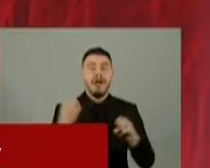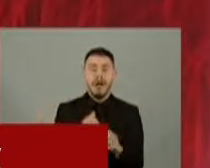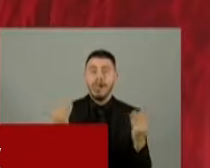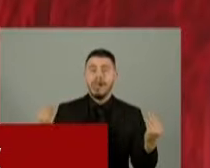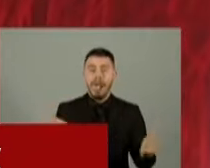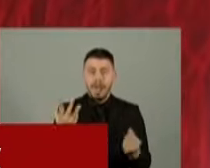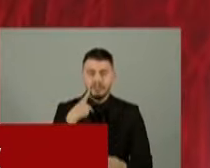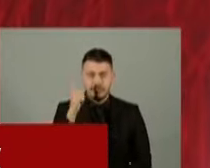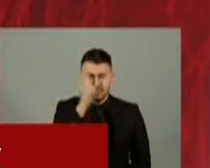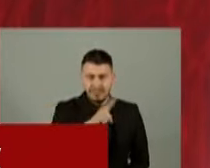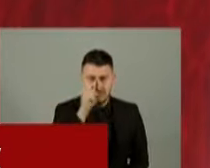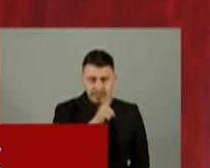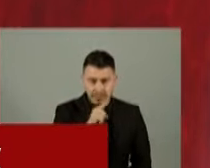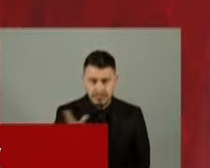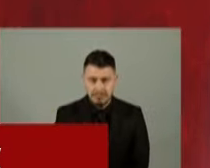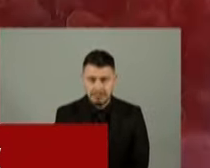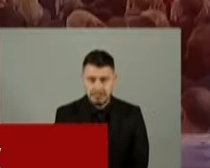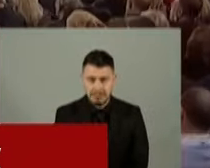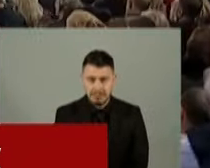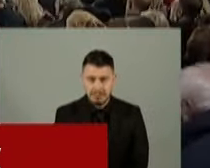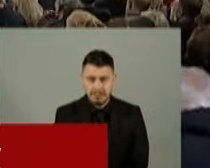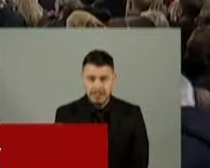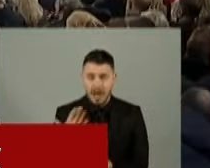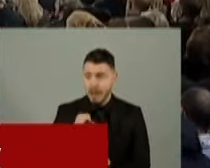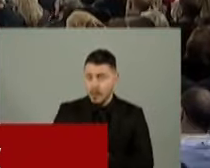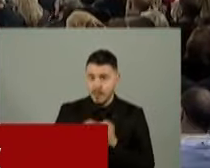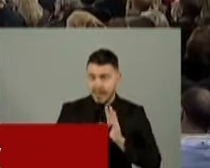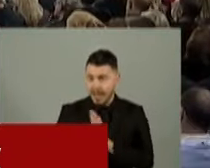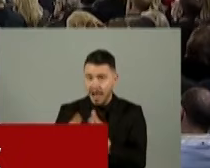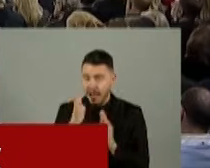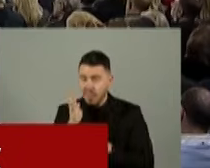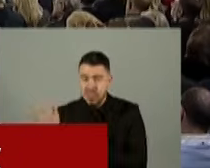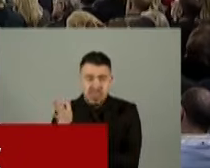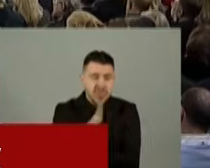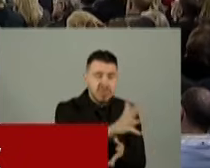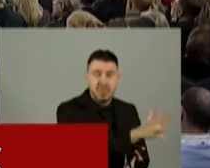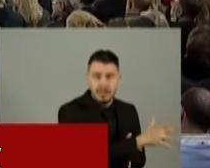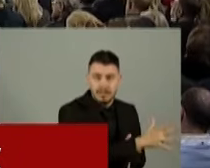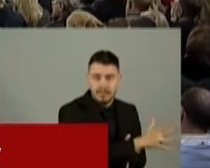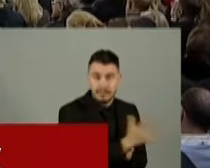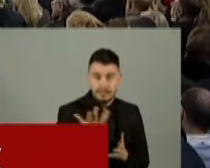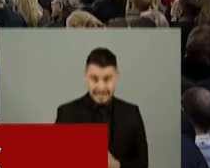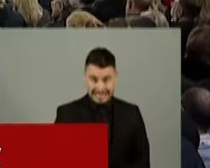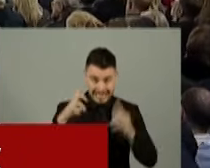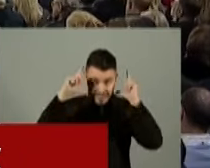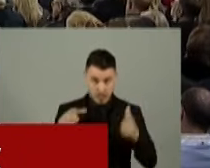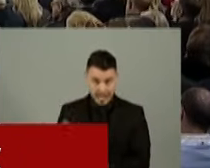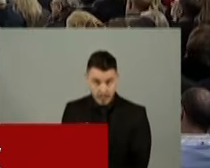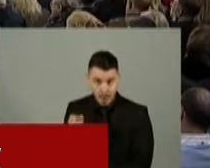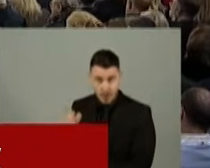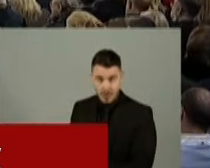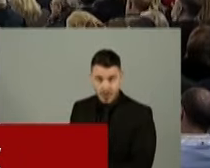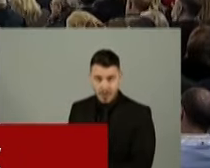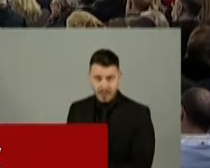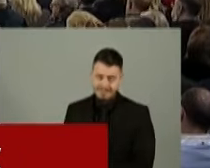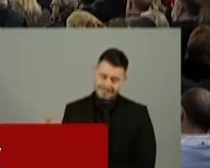Τσίπρας εναντίον Κασελάκη. Περί αυτού πρόκειται. Η θάνατος του πατέρα. Ήταν κανονικά εύκολη. Έχει ξανασυμβεί. Ο θάνατος του πατέρα. Ο θάνατος του πατέρα.